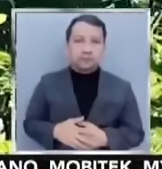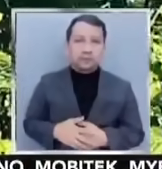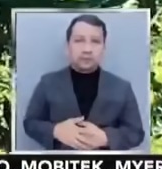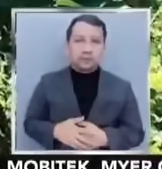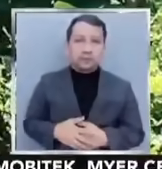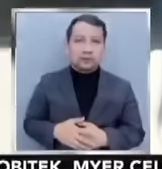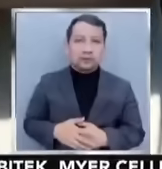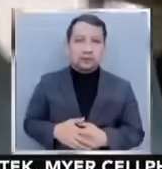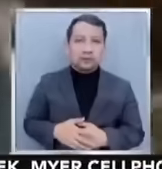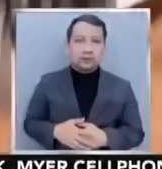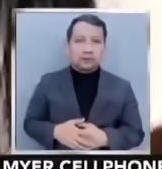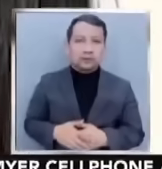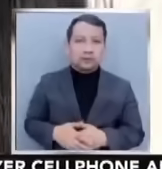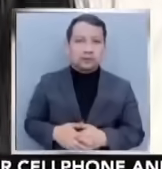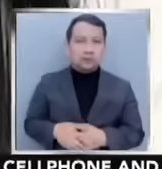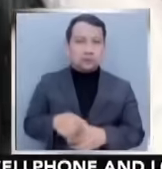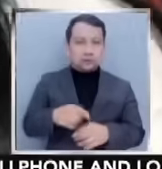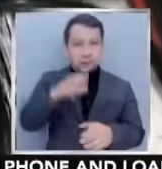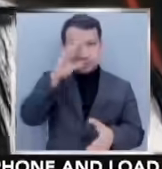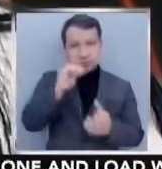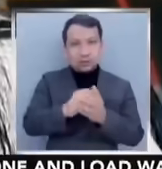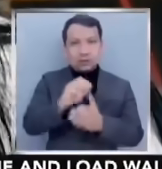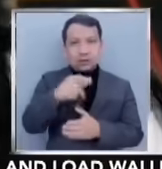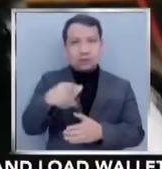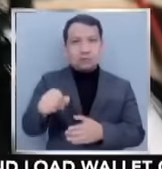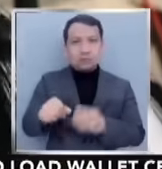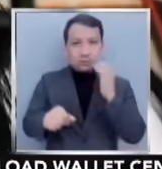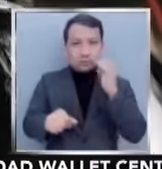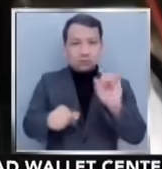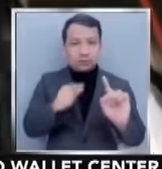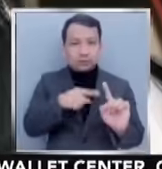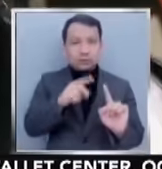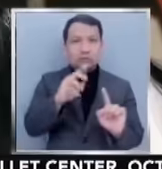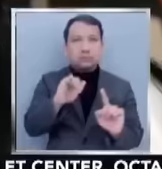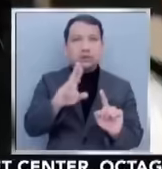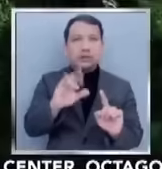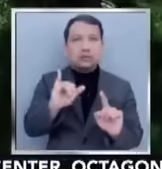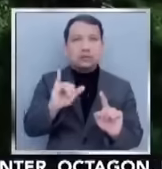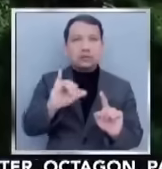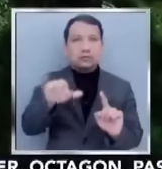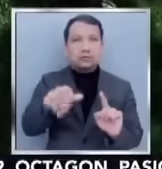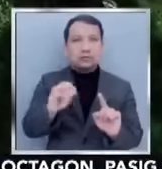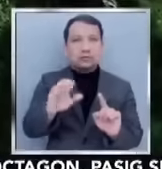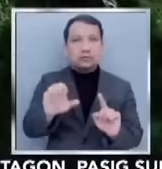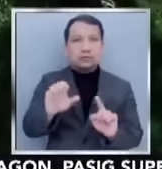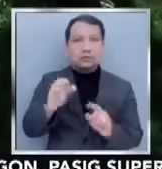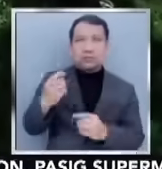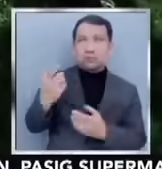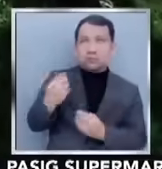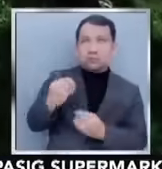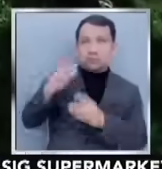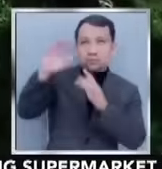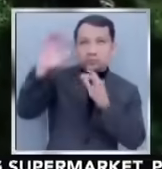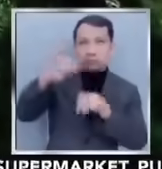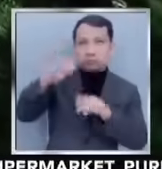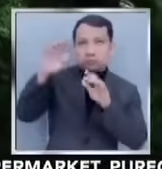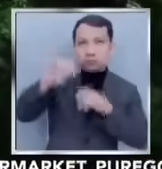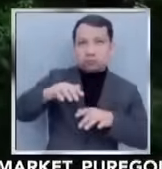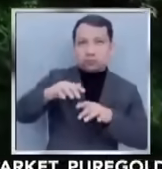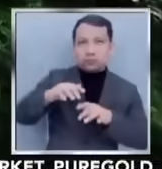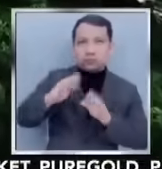Sinawing pala dyan ang asawa, apo at pinsan ni Mary Jo. Kaya raw kapag bumubuhos ang malakas na ulan sa City of